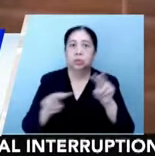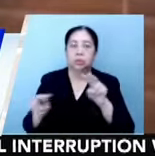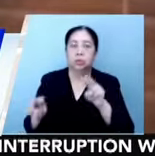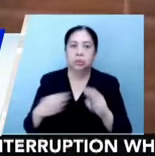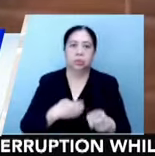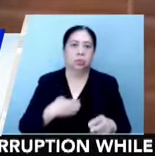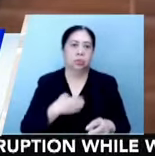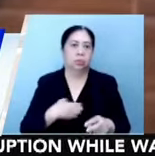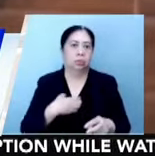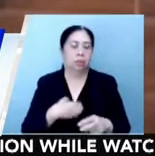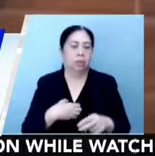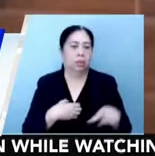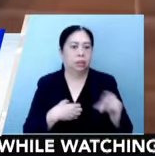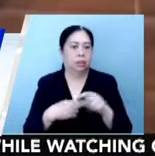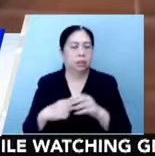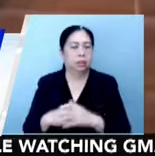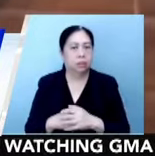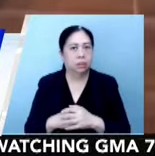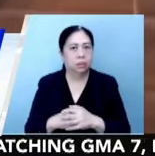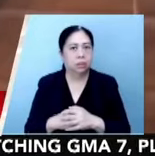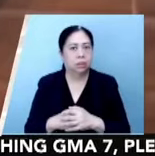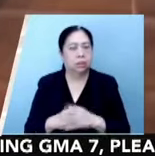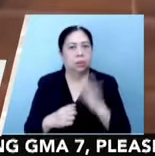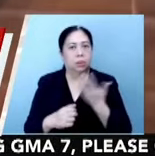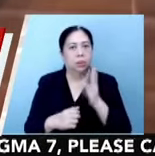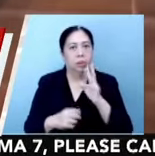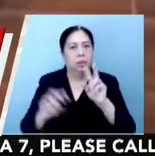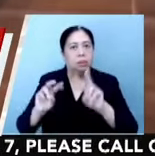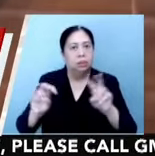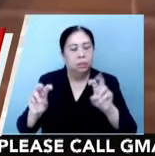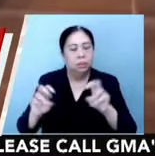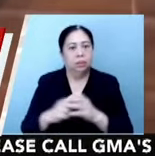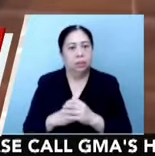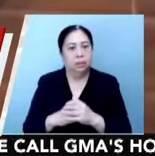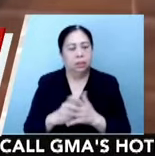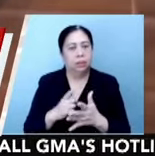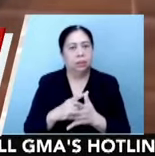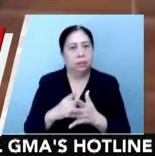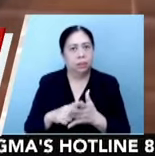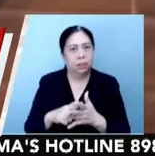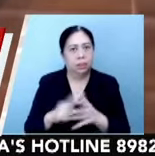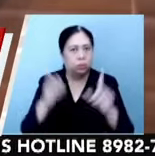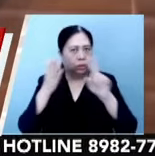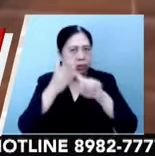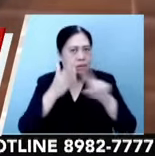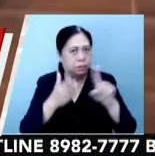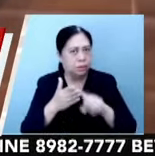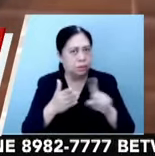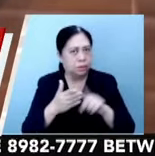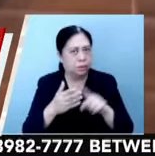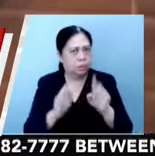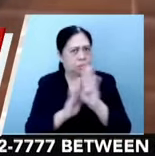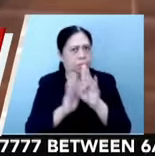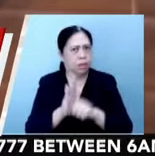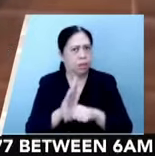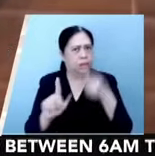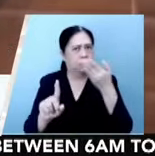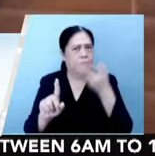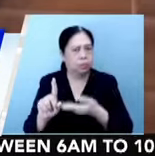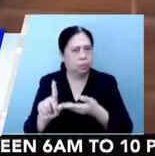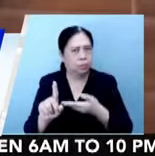ng ating complainant. Imbestigahan po natin ito, tapos i-check na rin natin yung background ng itong